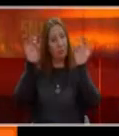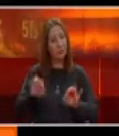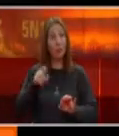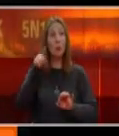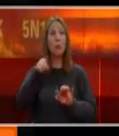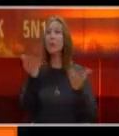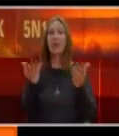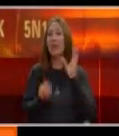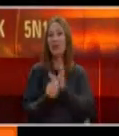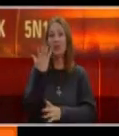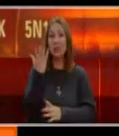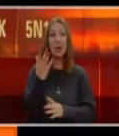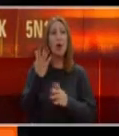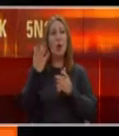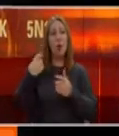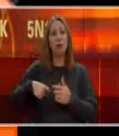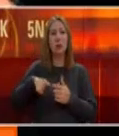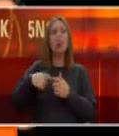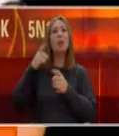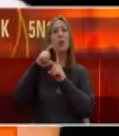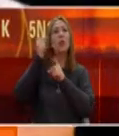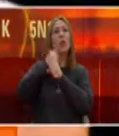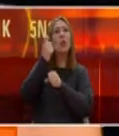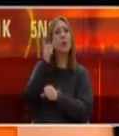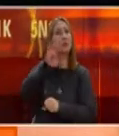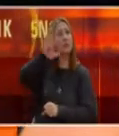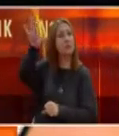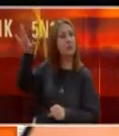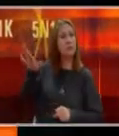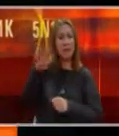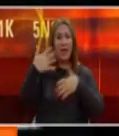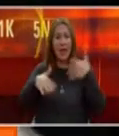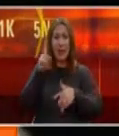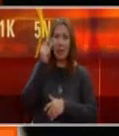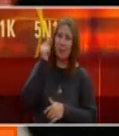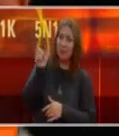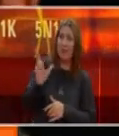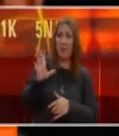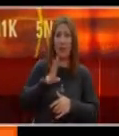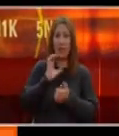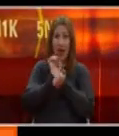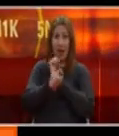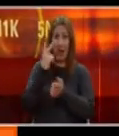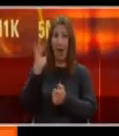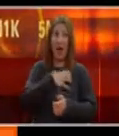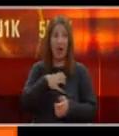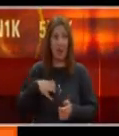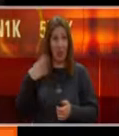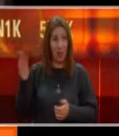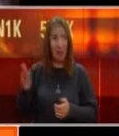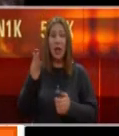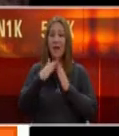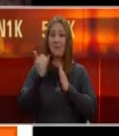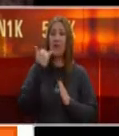Bu slogan nereden geliyor? Özellikle doğu bölgelerinde engelli bir bireye sahip olan aileler, özellikle anneler, eve